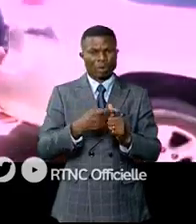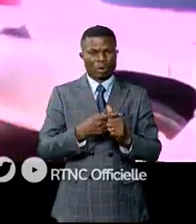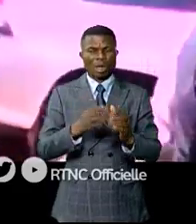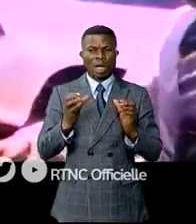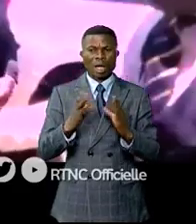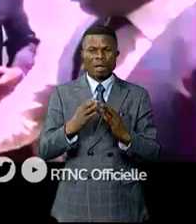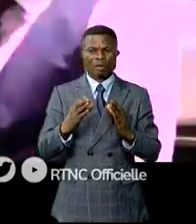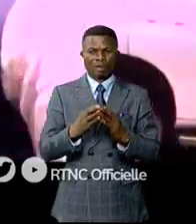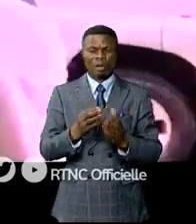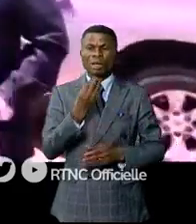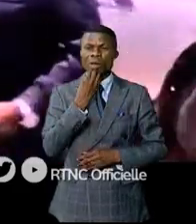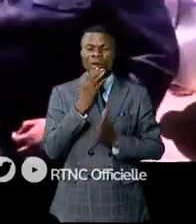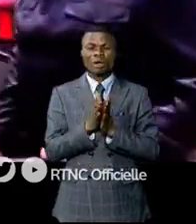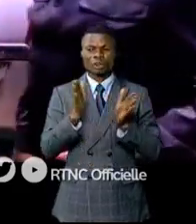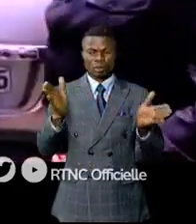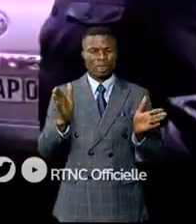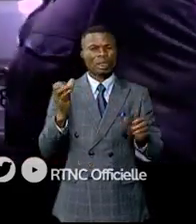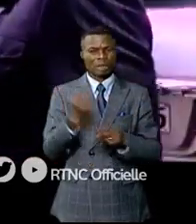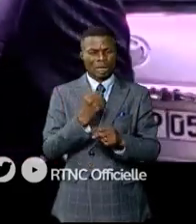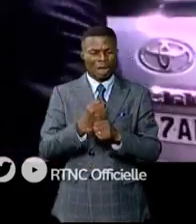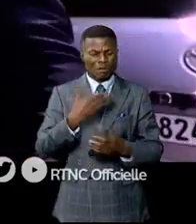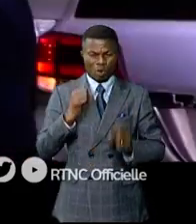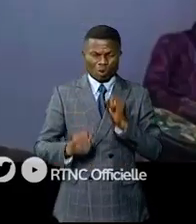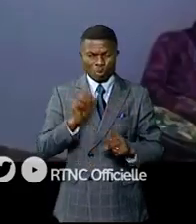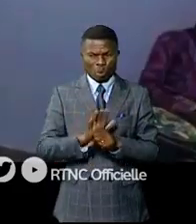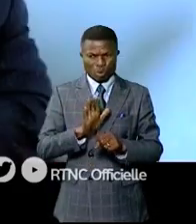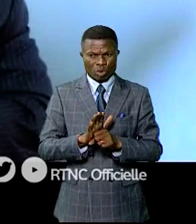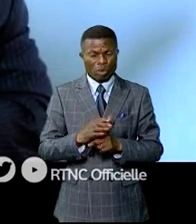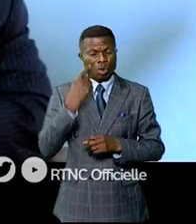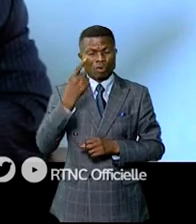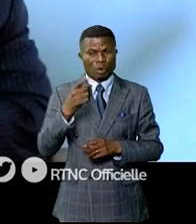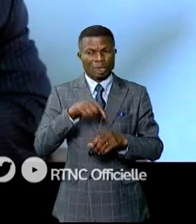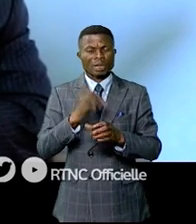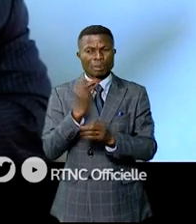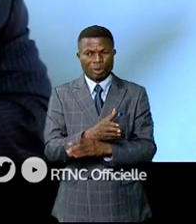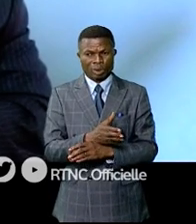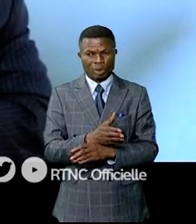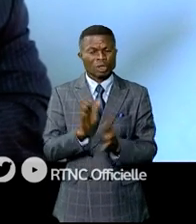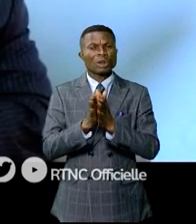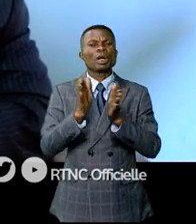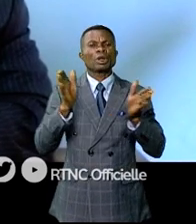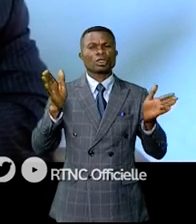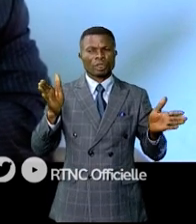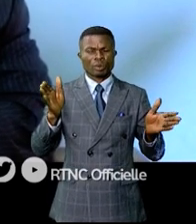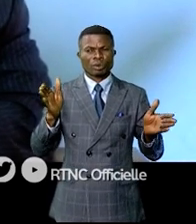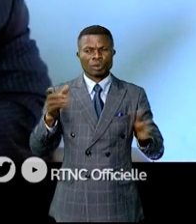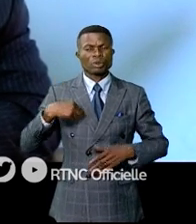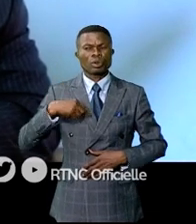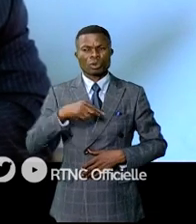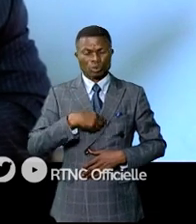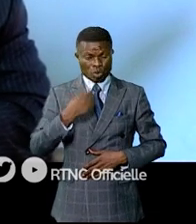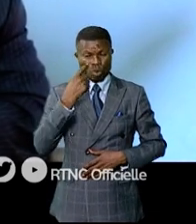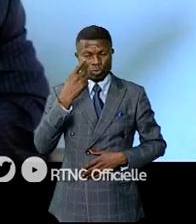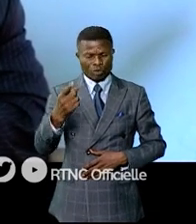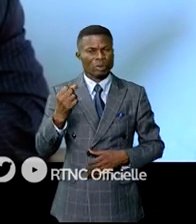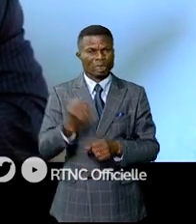avec les inspecteurs qui ont travaillé d'arrache-pied voilà un mois. Et globalement, nous avions trouvé que